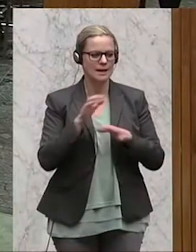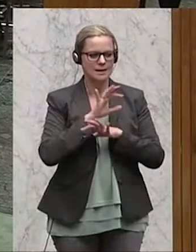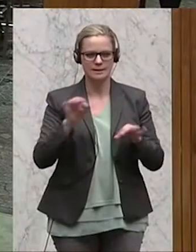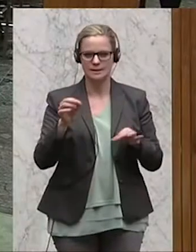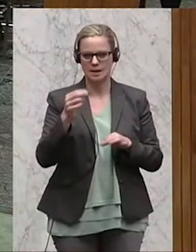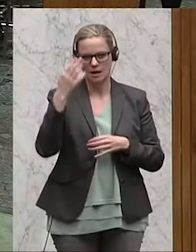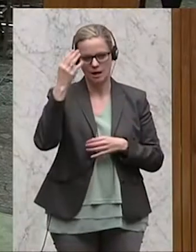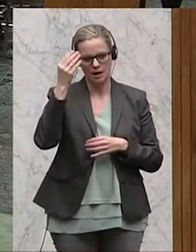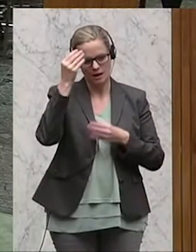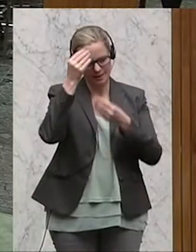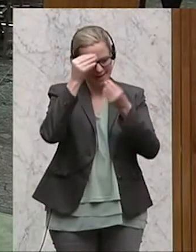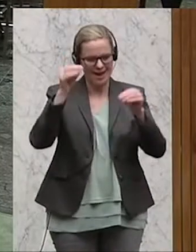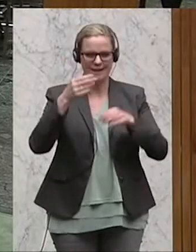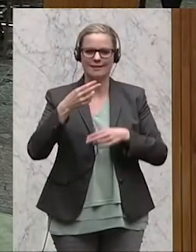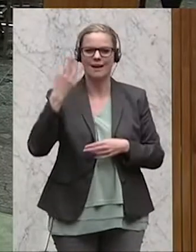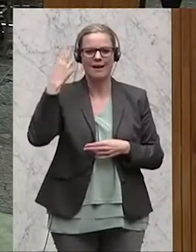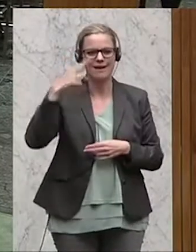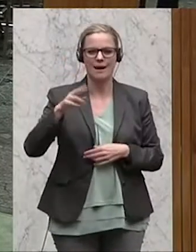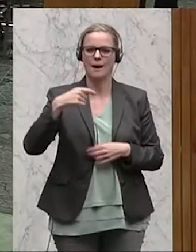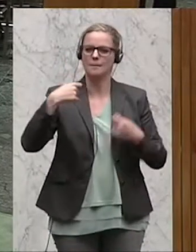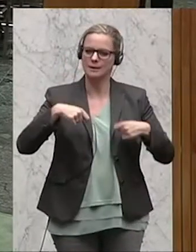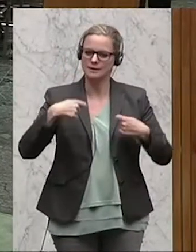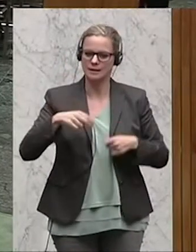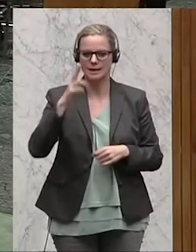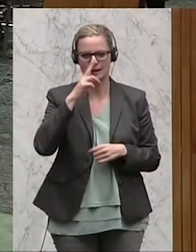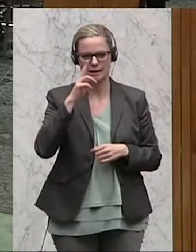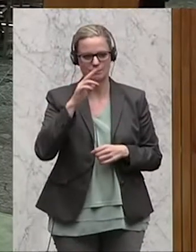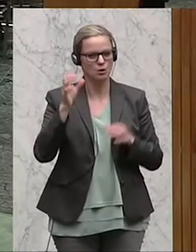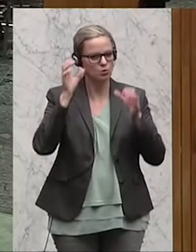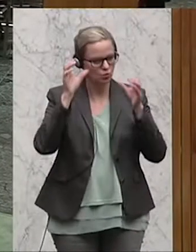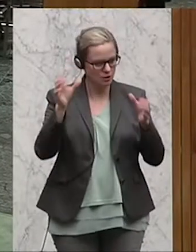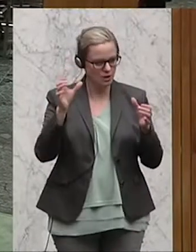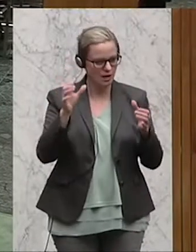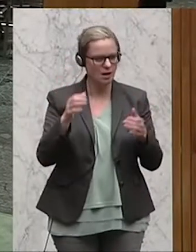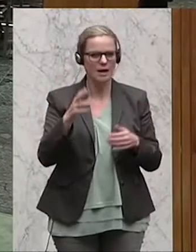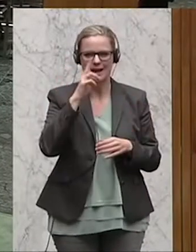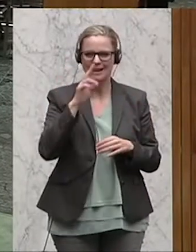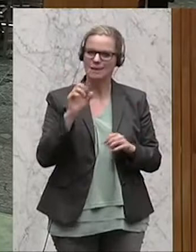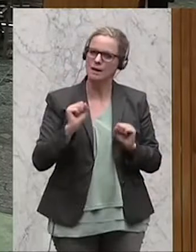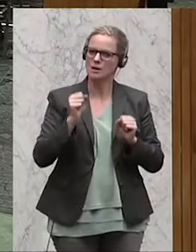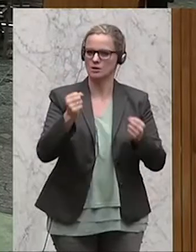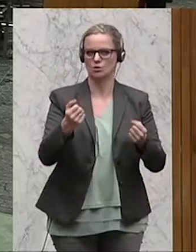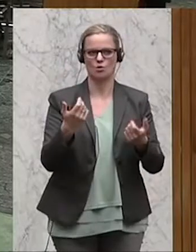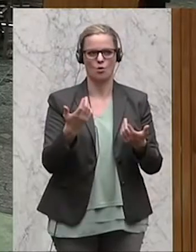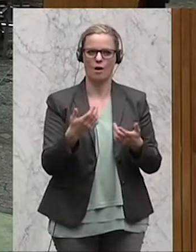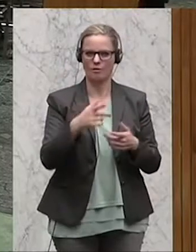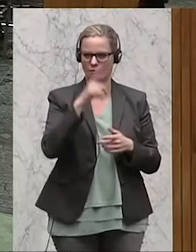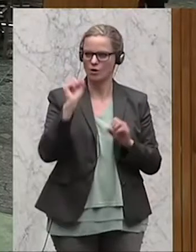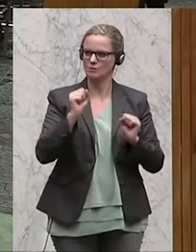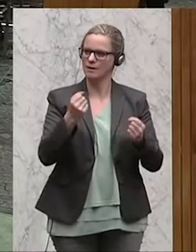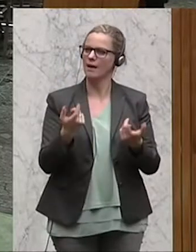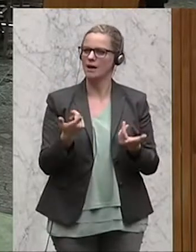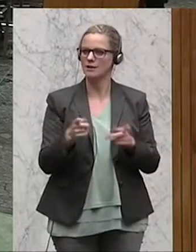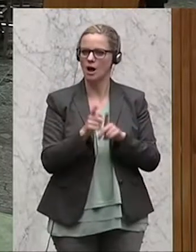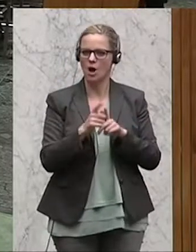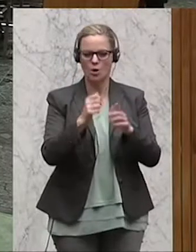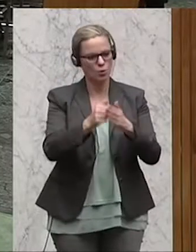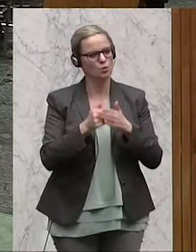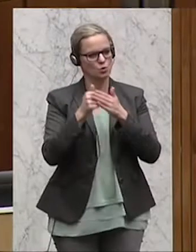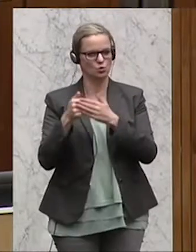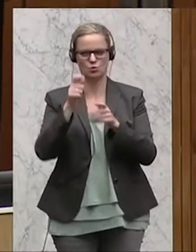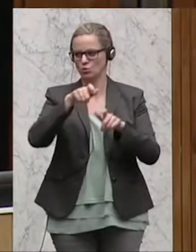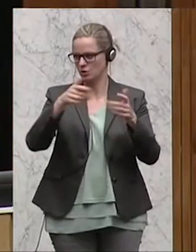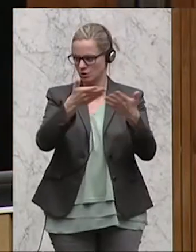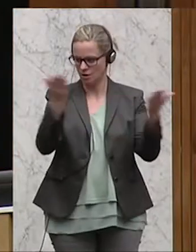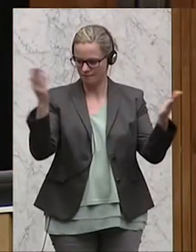Sehr geehrter Herr Präsident, liebe Zuseherinnen und Zuseher, liebe Initiatorinnen und Initiatoren des Volksbegehrens, liebe Unterstützerinnen